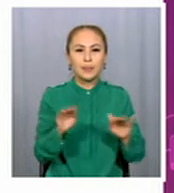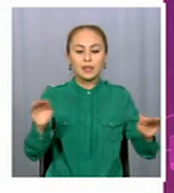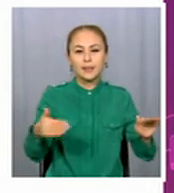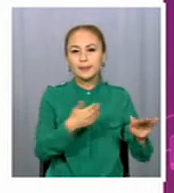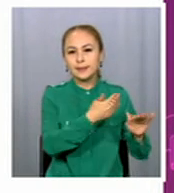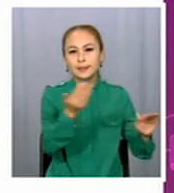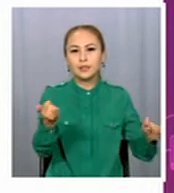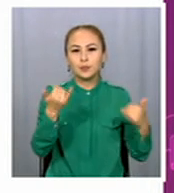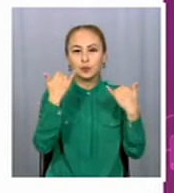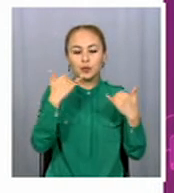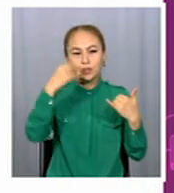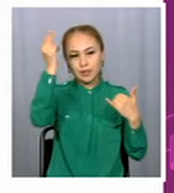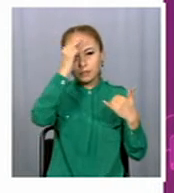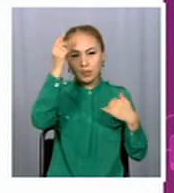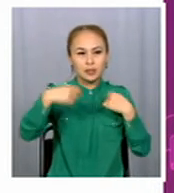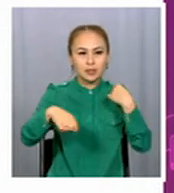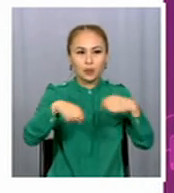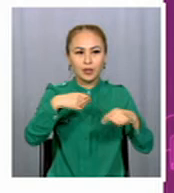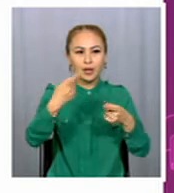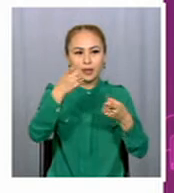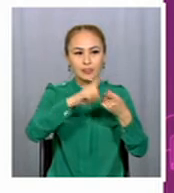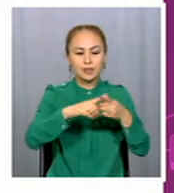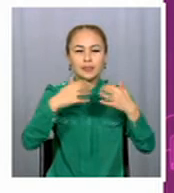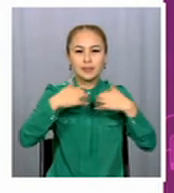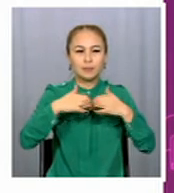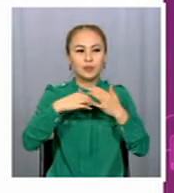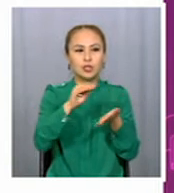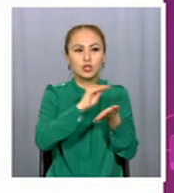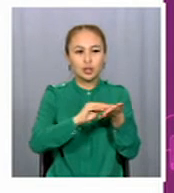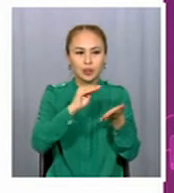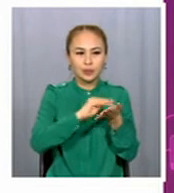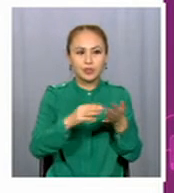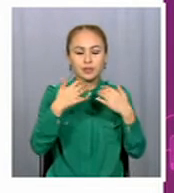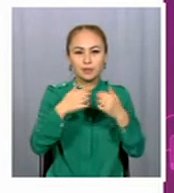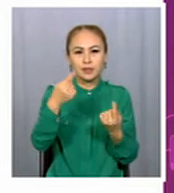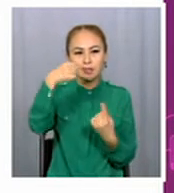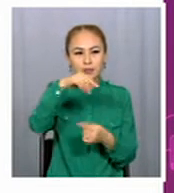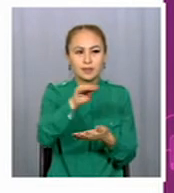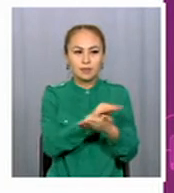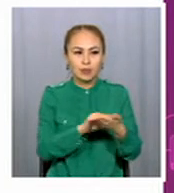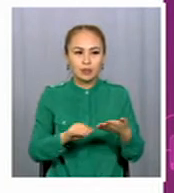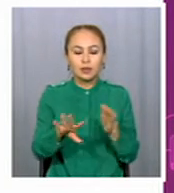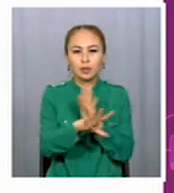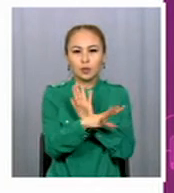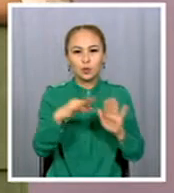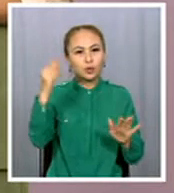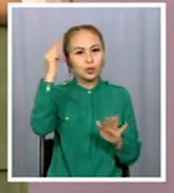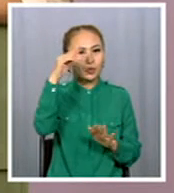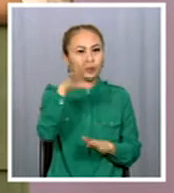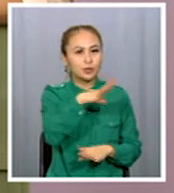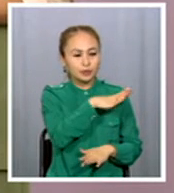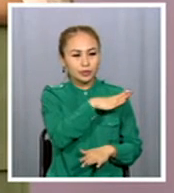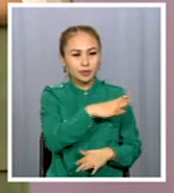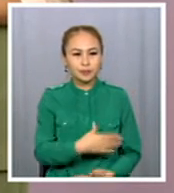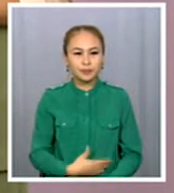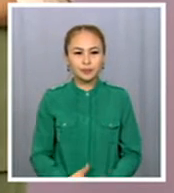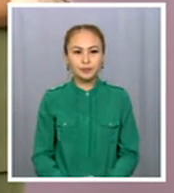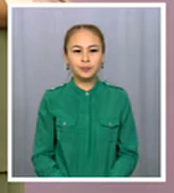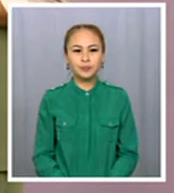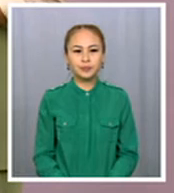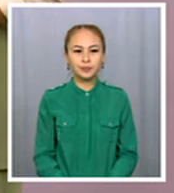бүгінгі сабақта саудаға қатысты есептерді шығаруды және есепке сәйкес сызбаны таңдауды үйрендіңдер.